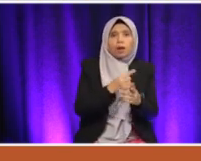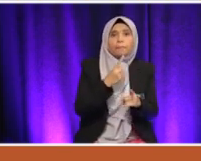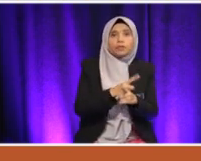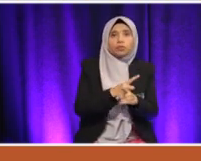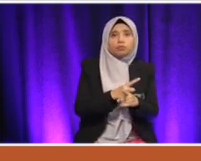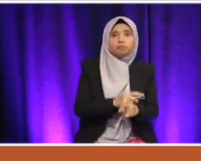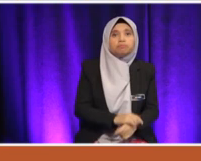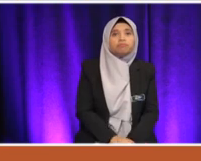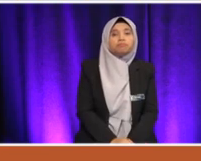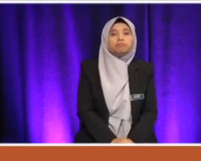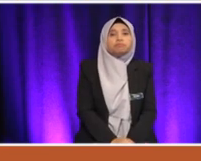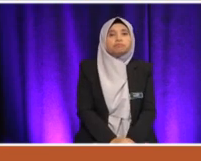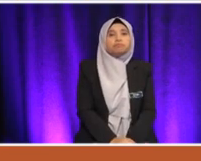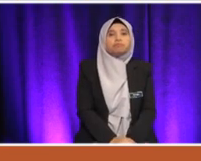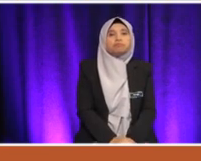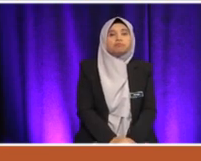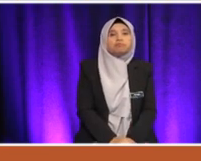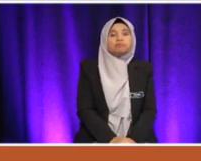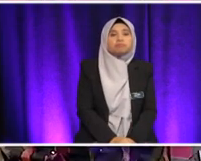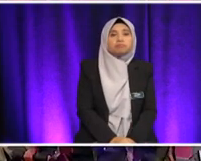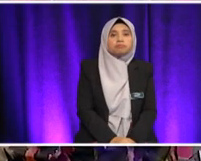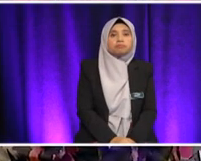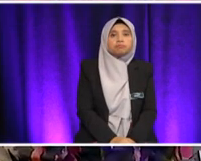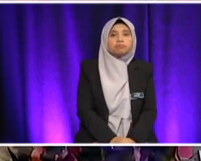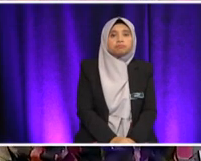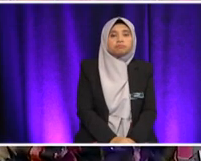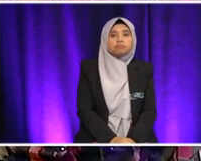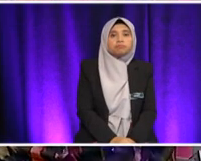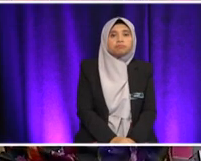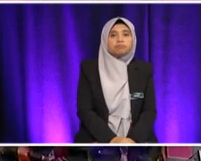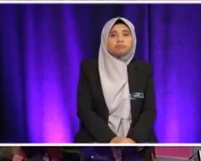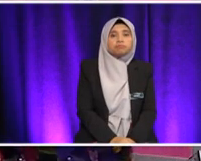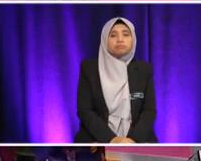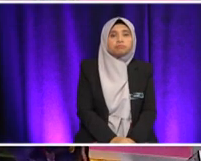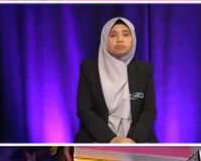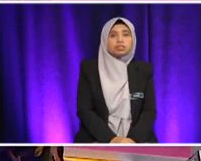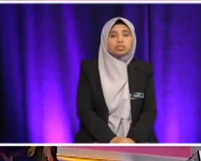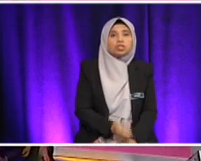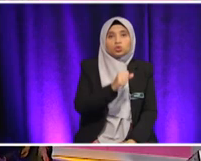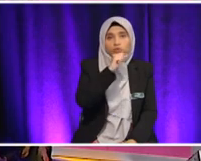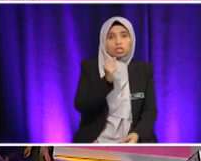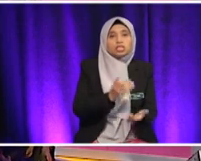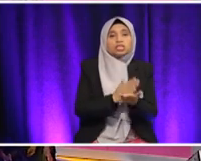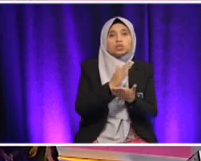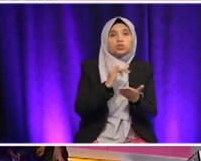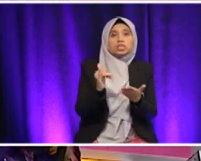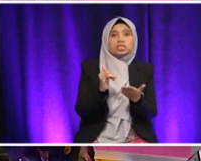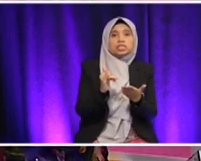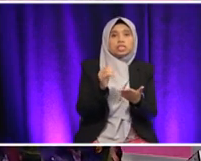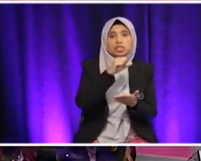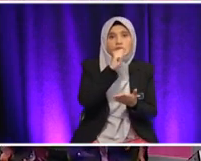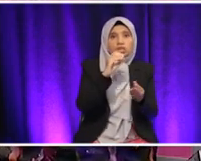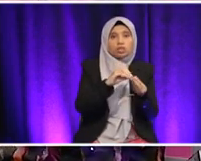menjawab dengan betulkahnya Oke gitu berpindah ke soal yang seterusnya Oke